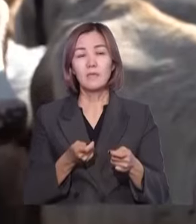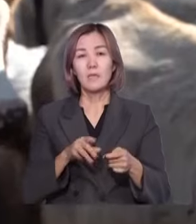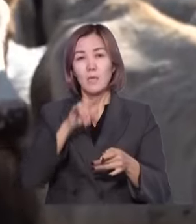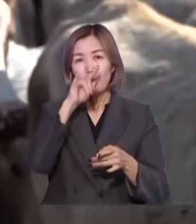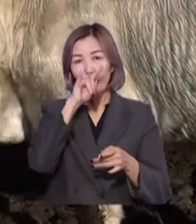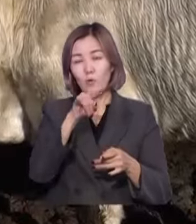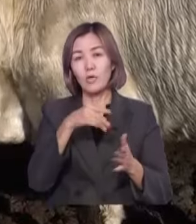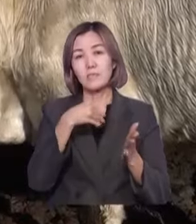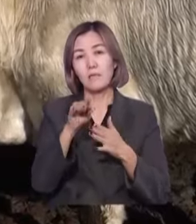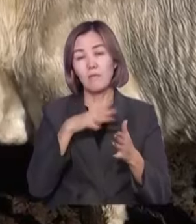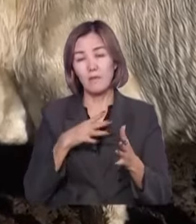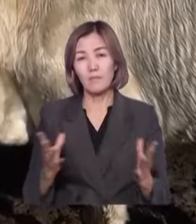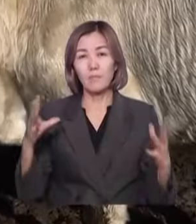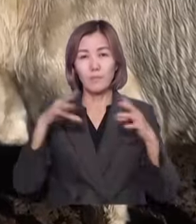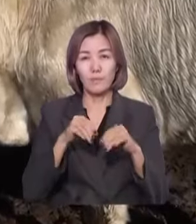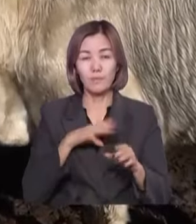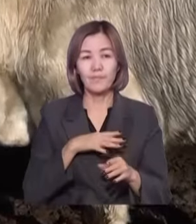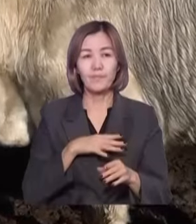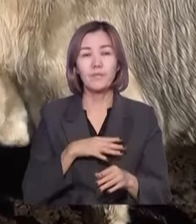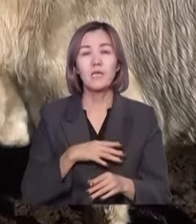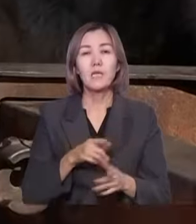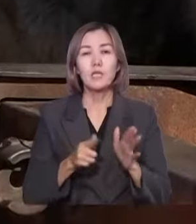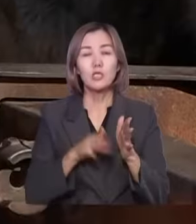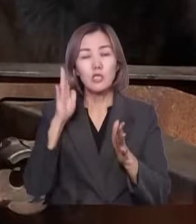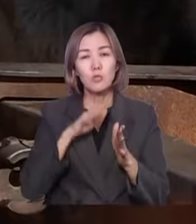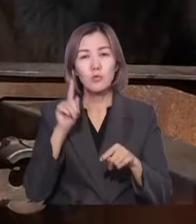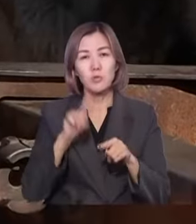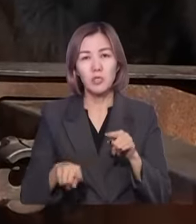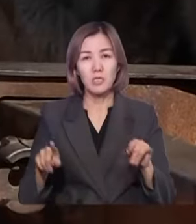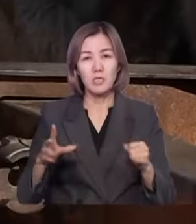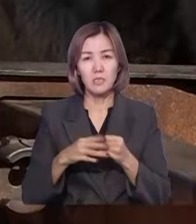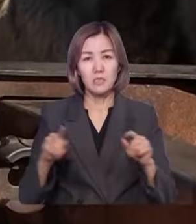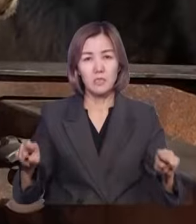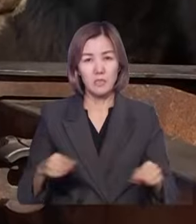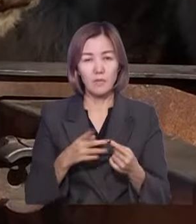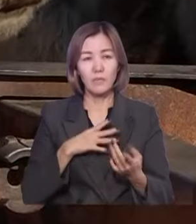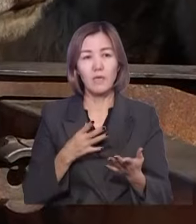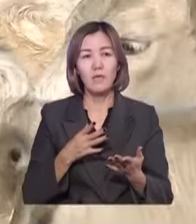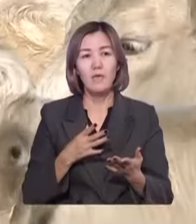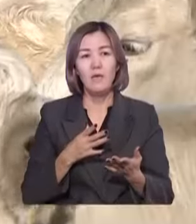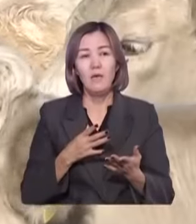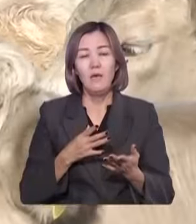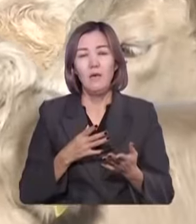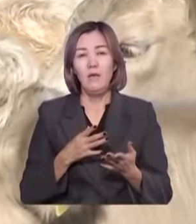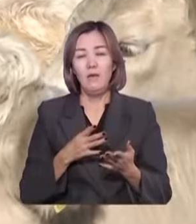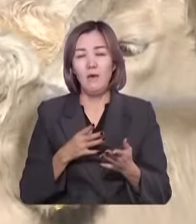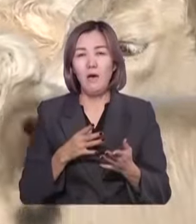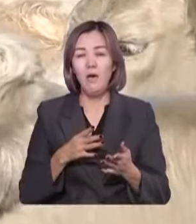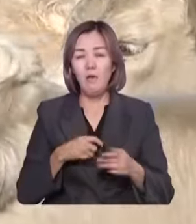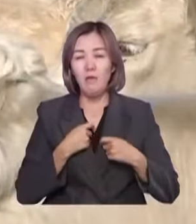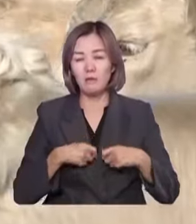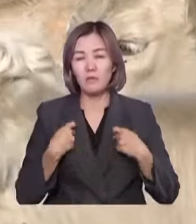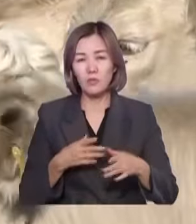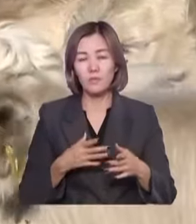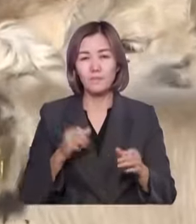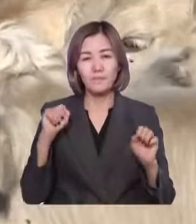бұқаларды сатып алдым. Элиталық тұқым Жетсу жеріне тез жерсініпті. Артықшылығы да сол күй талғамайды. Жүні қалың суыға